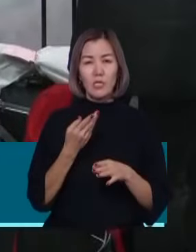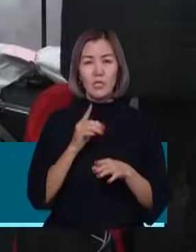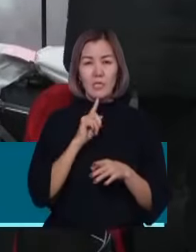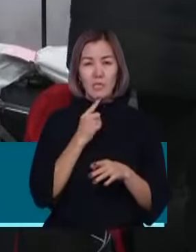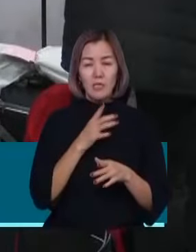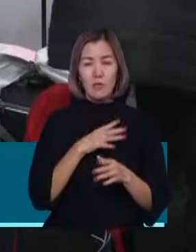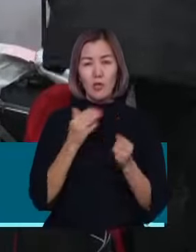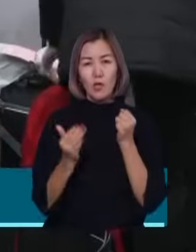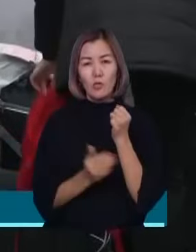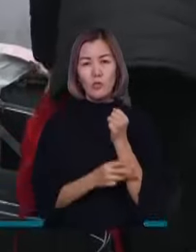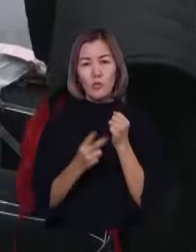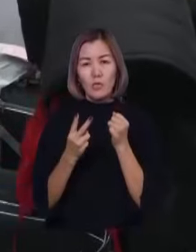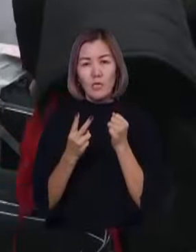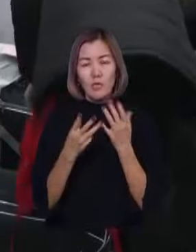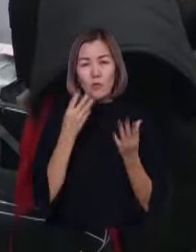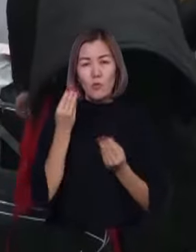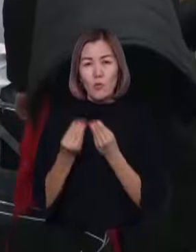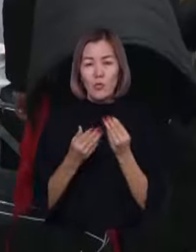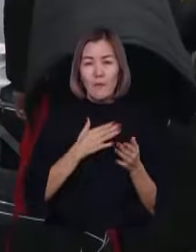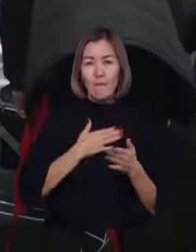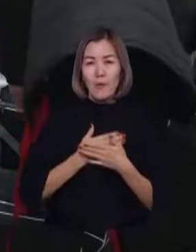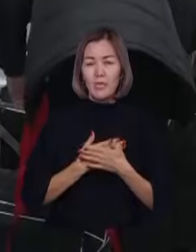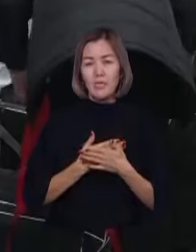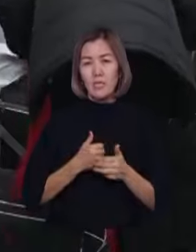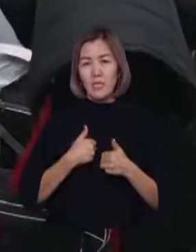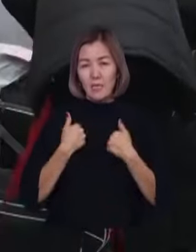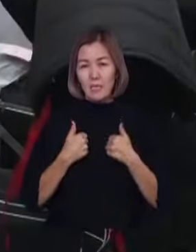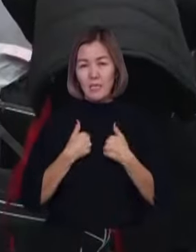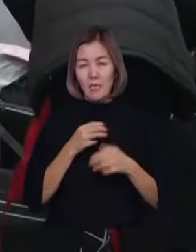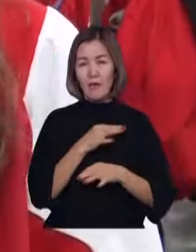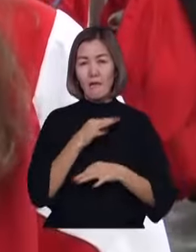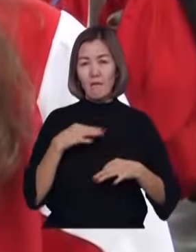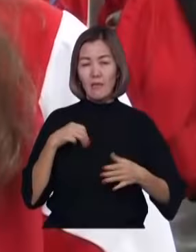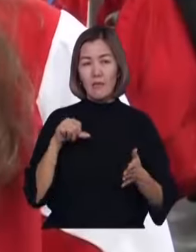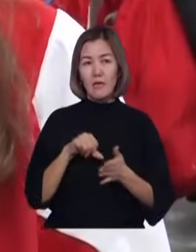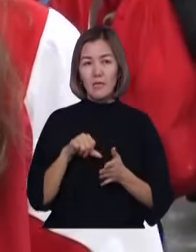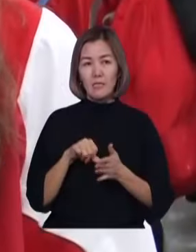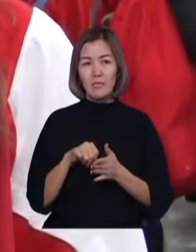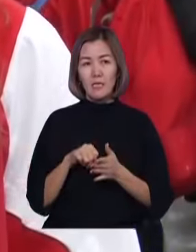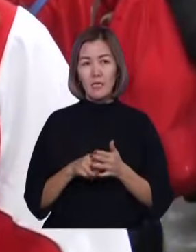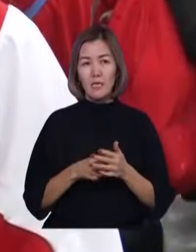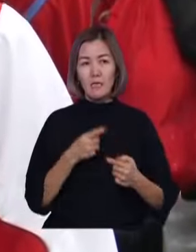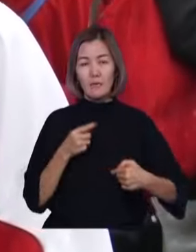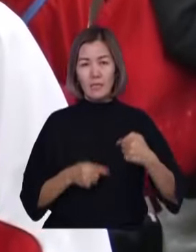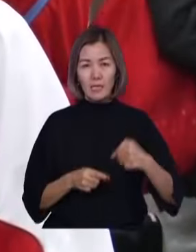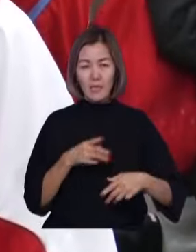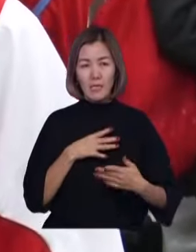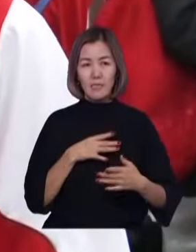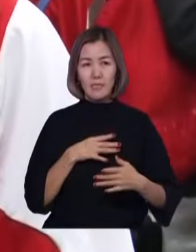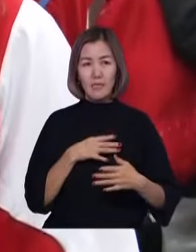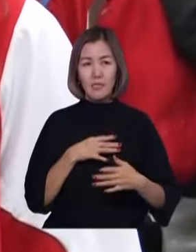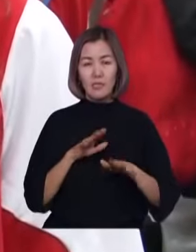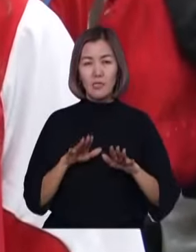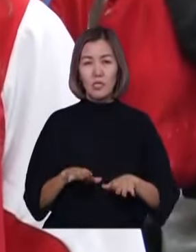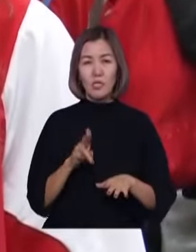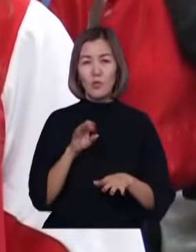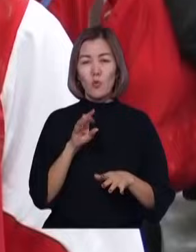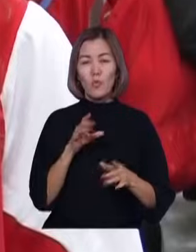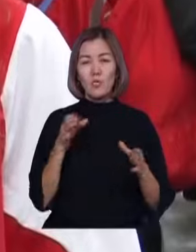Әсіресе соңғы екі ойында барынша күш-жігерімізді салдық. Финалға шығу үшін берелмен тайталастық. Ал финалдық кезеңде жергілікті